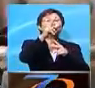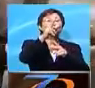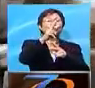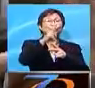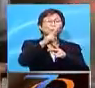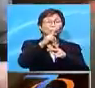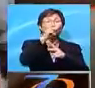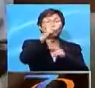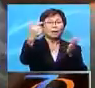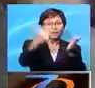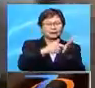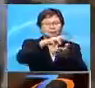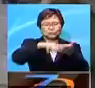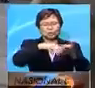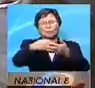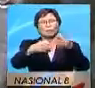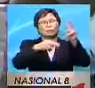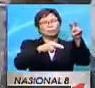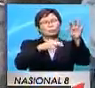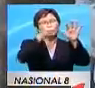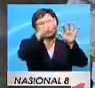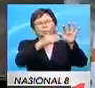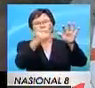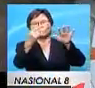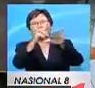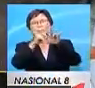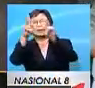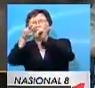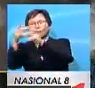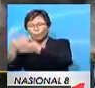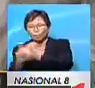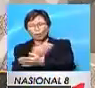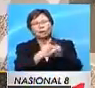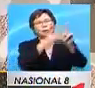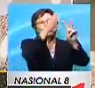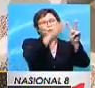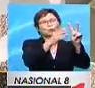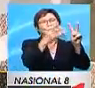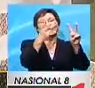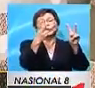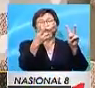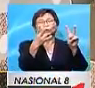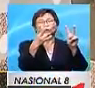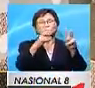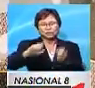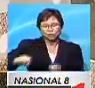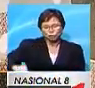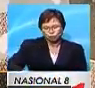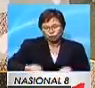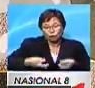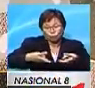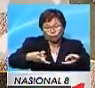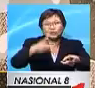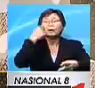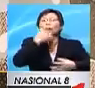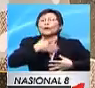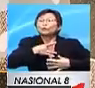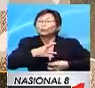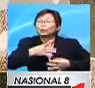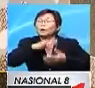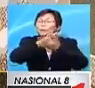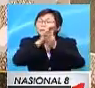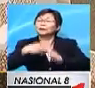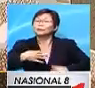sangatlahapatay di J di Kampung Baru dan 2 julai 2016 di sungai way orang ramai yang berminat untuk menjadi